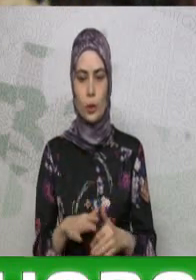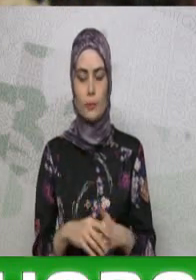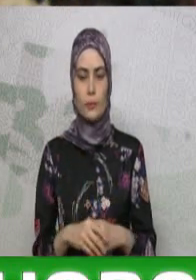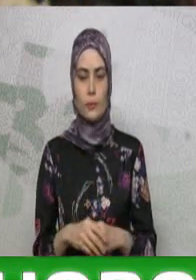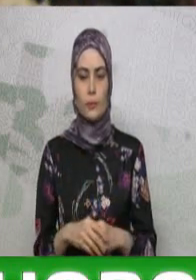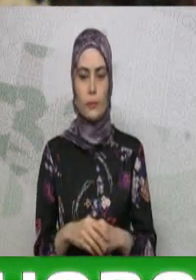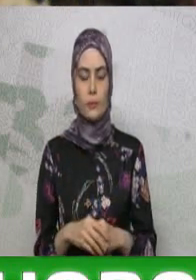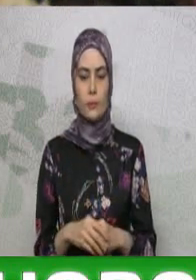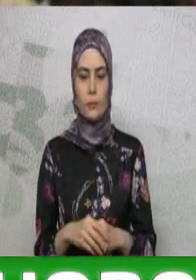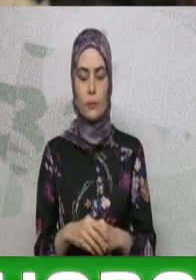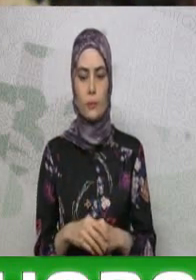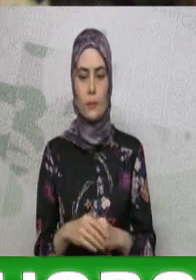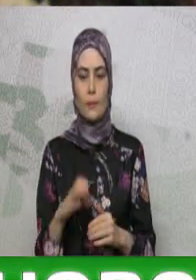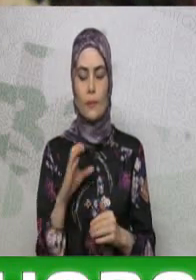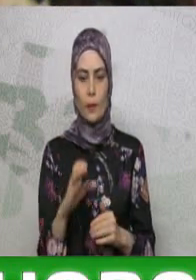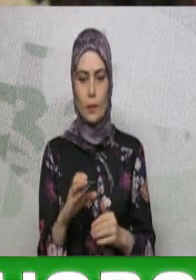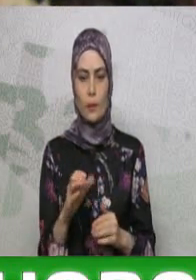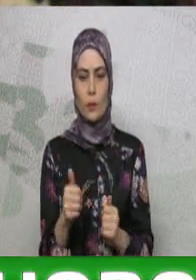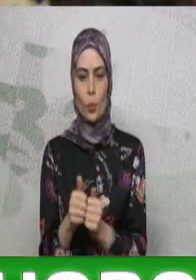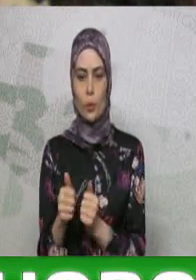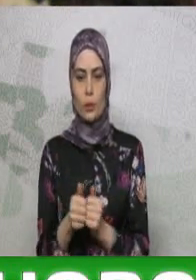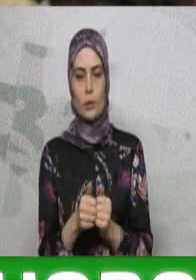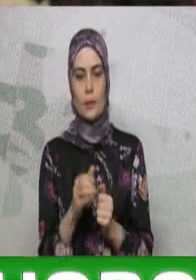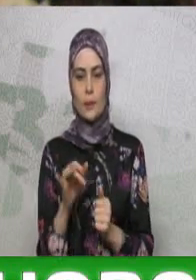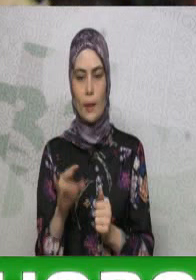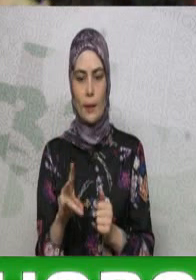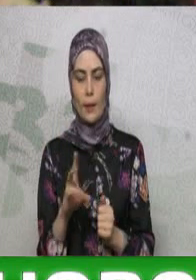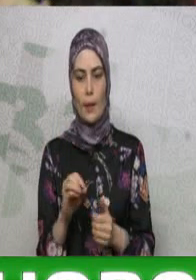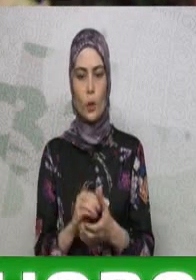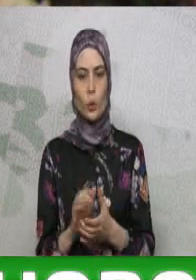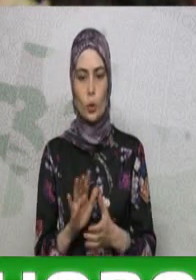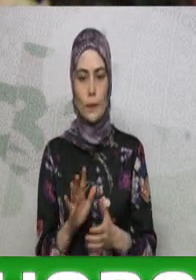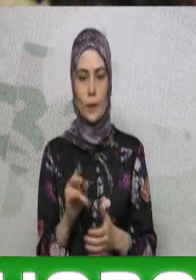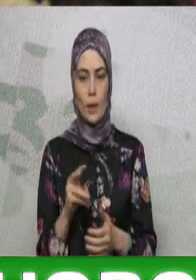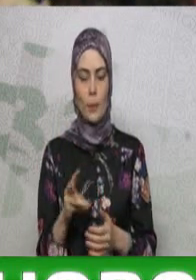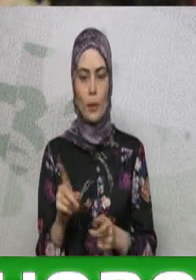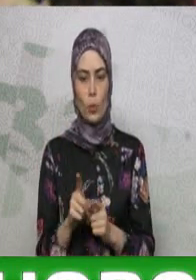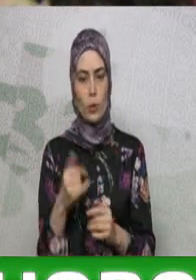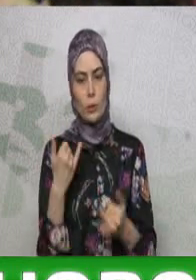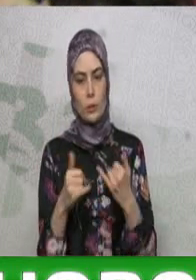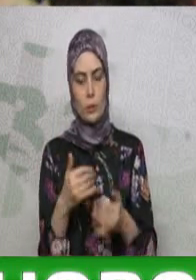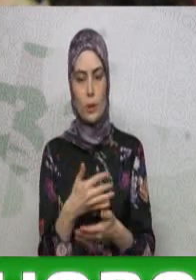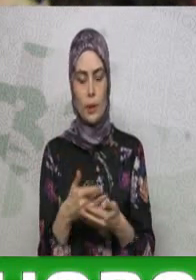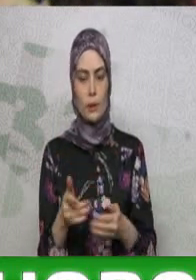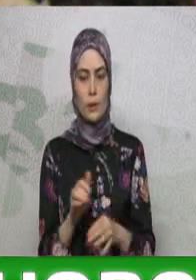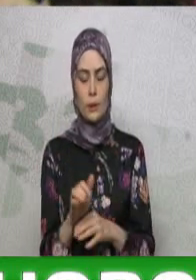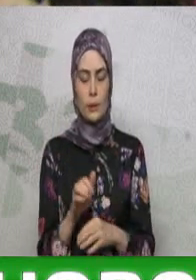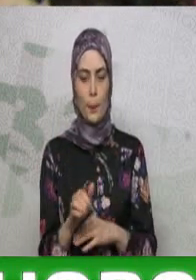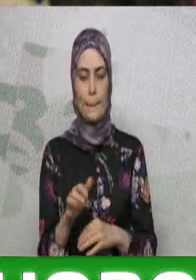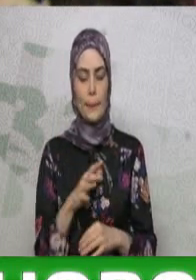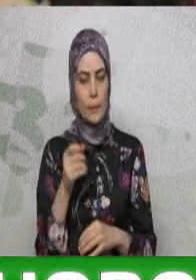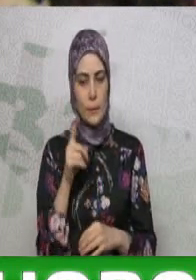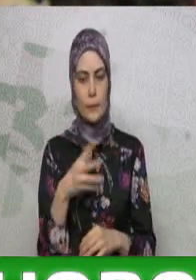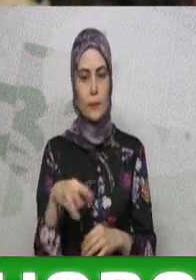что с соседних, так сказать, стран, недружественных нам, поступают массовые рассылки. Да, как было известно,